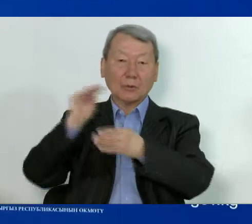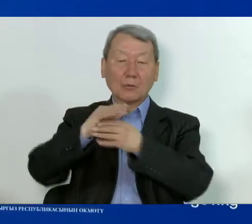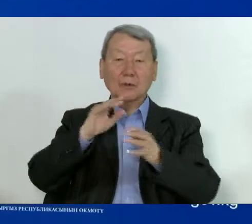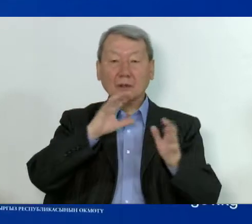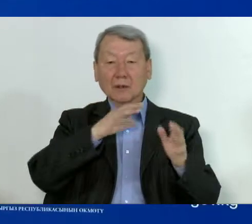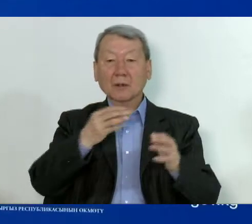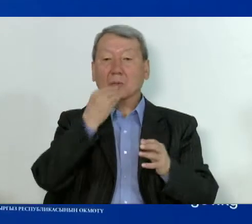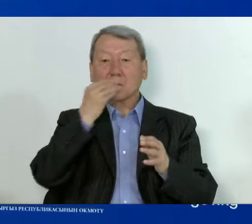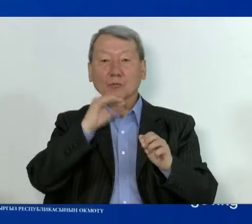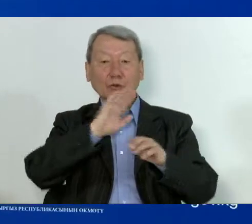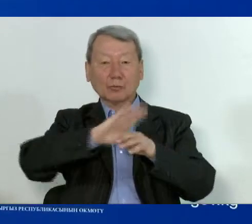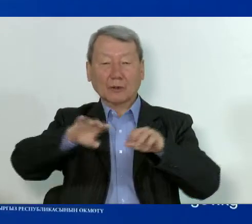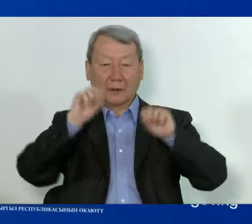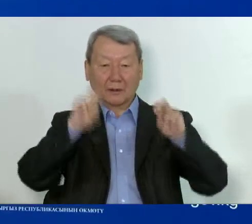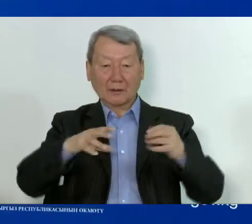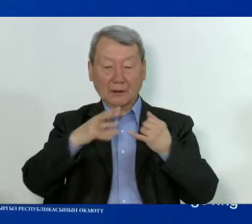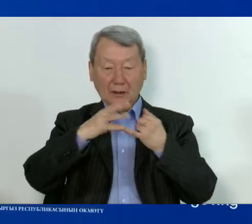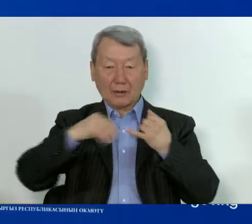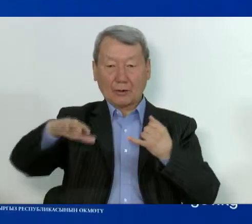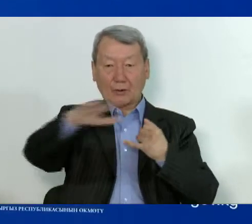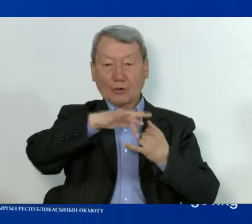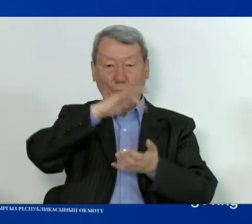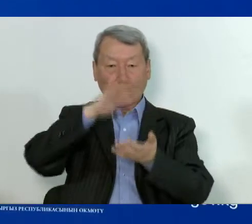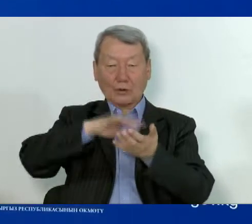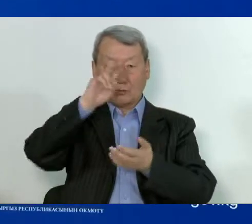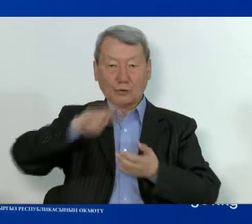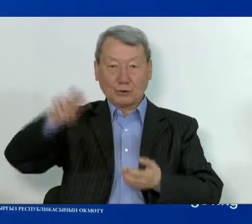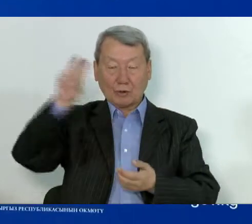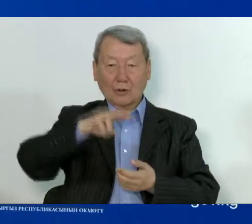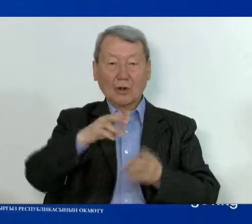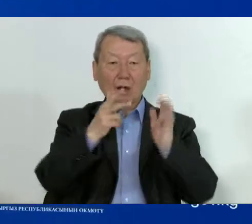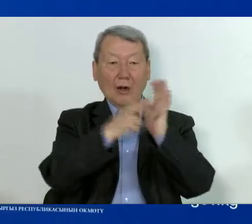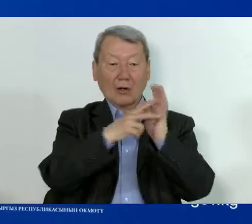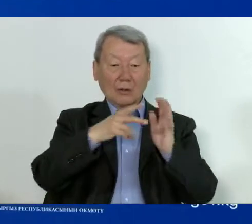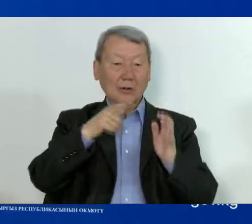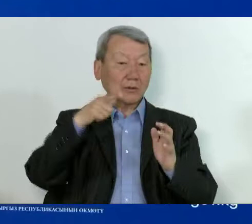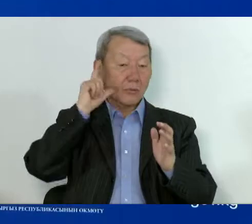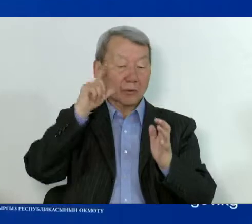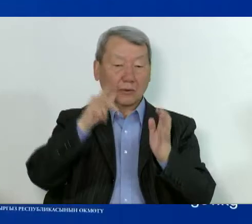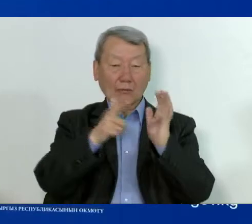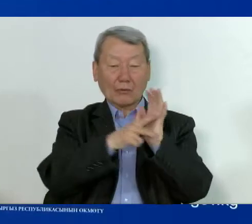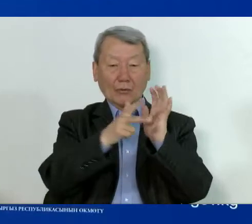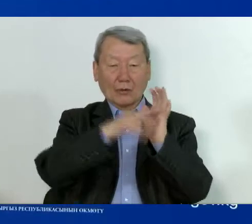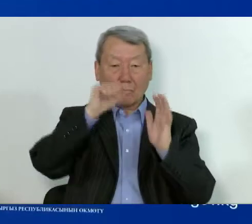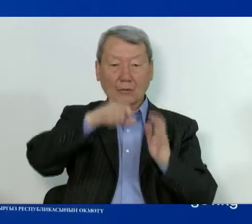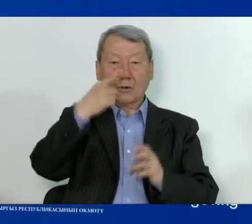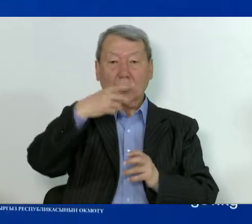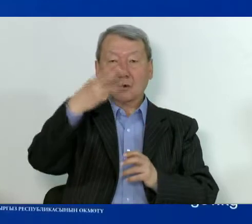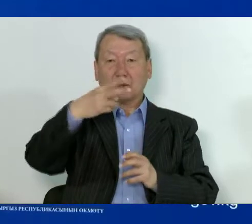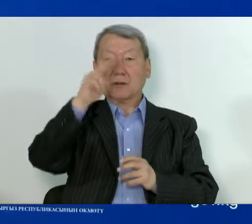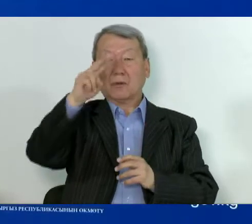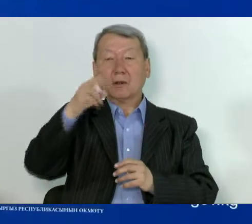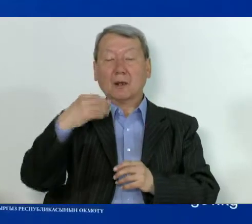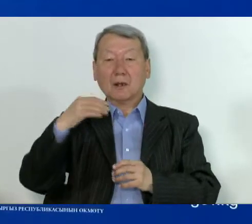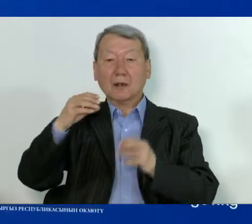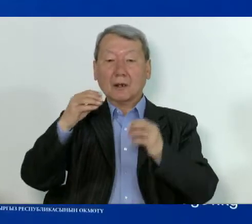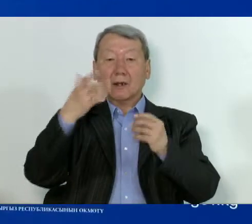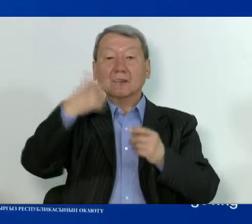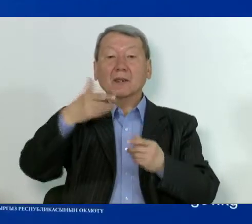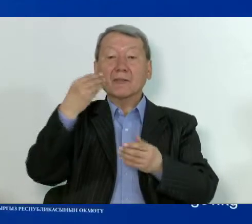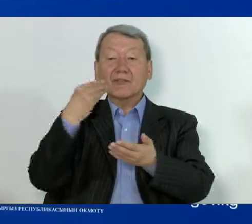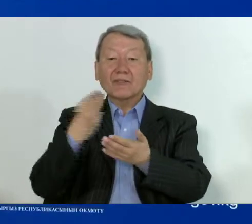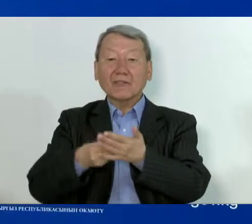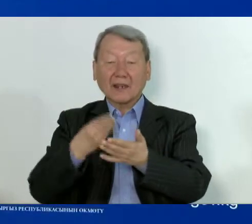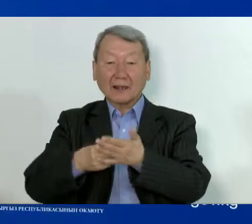обеспечению продовольственной безопасности на территории города Бишкек от 8 апреля 2020 года за номером 32, где финансовой